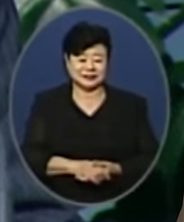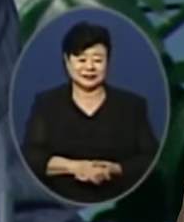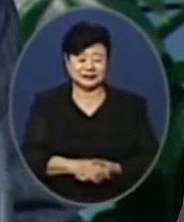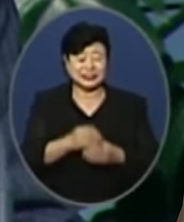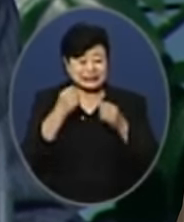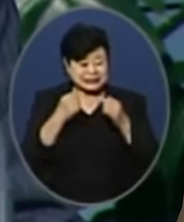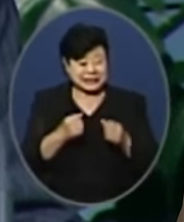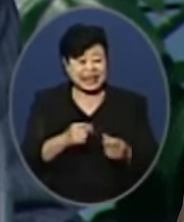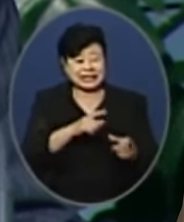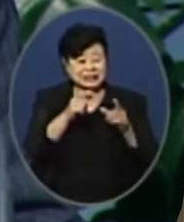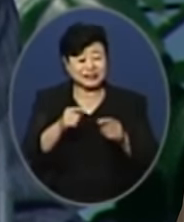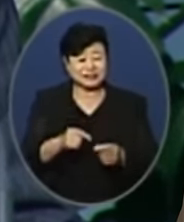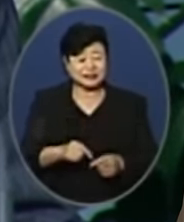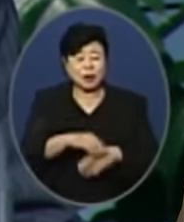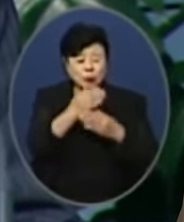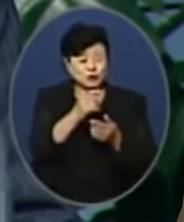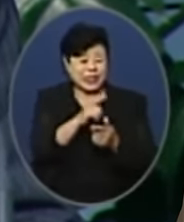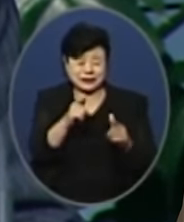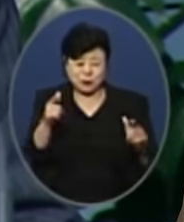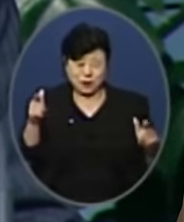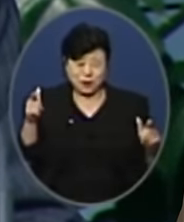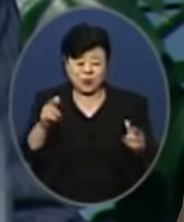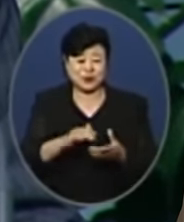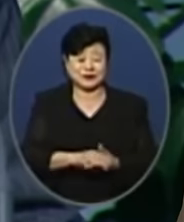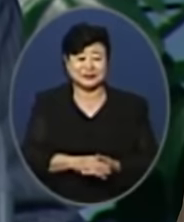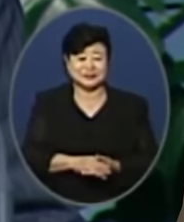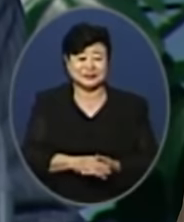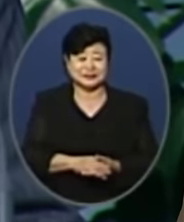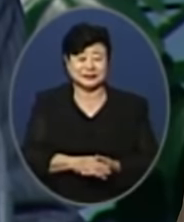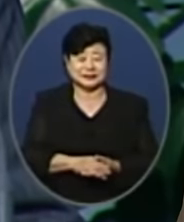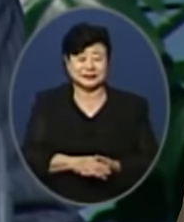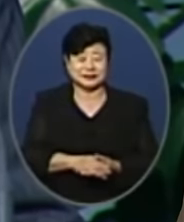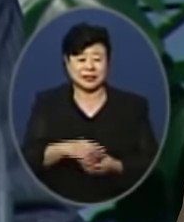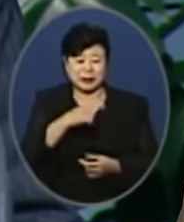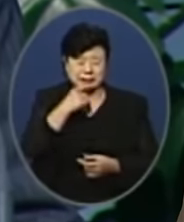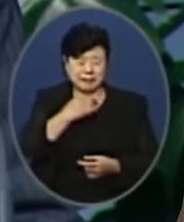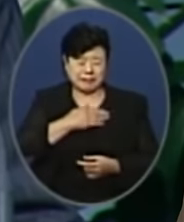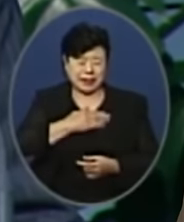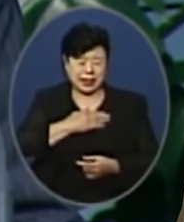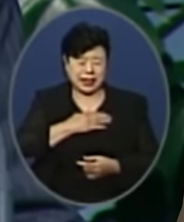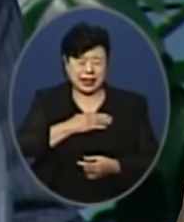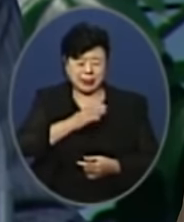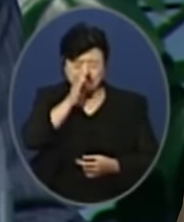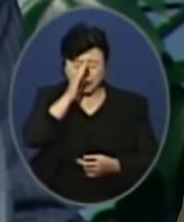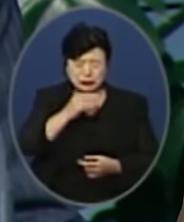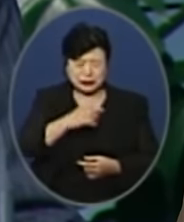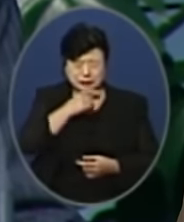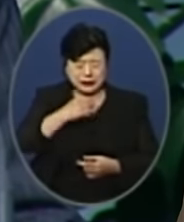사는 것이 인생 전문입니까? 제가 폐병 걸려서 피를 토하고